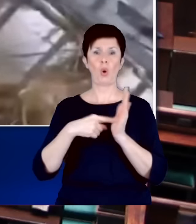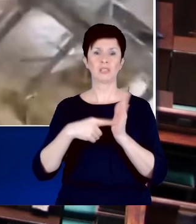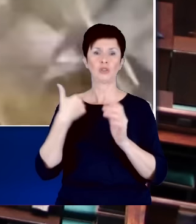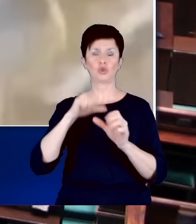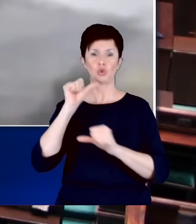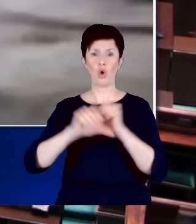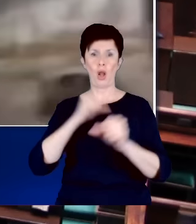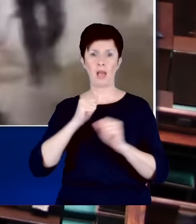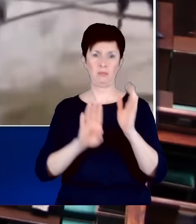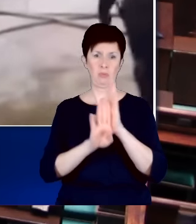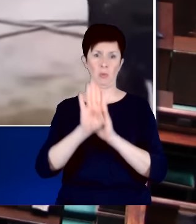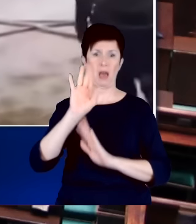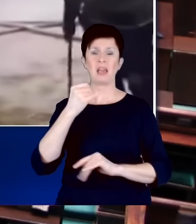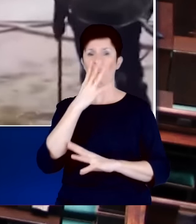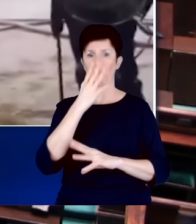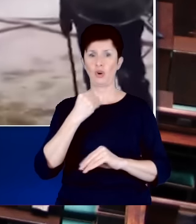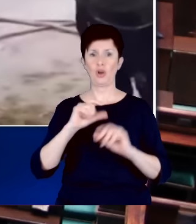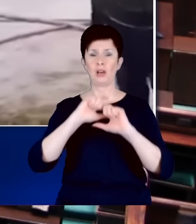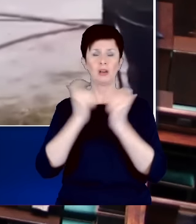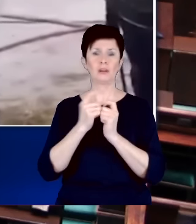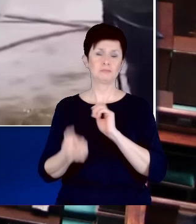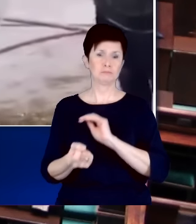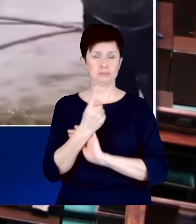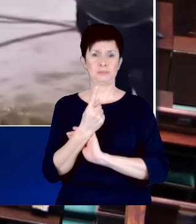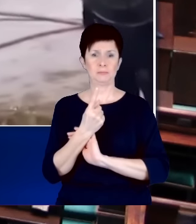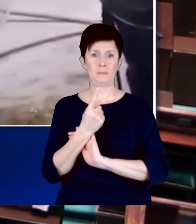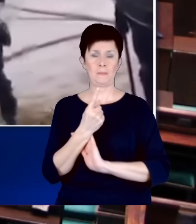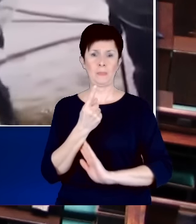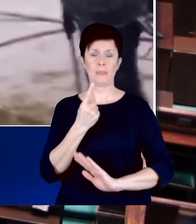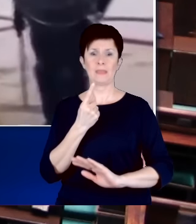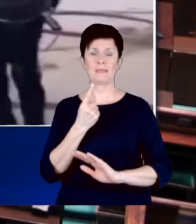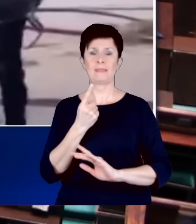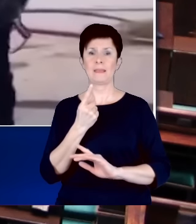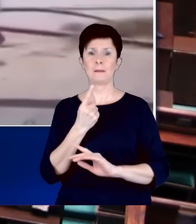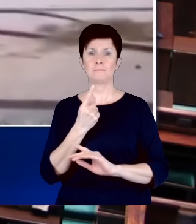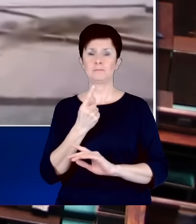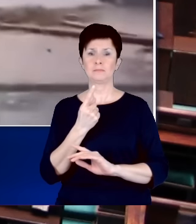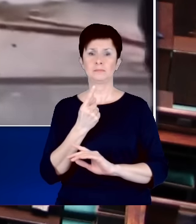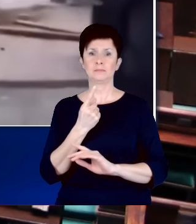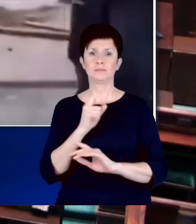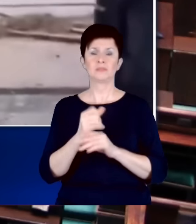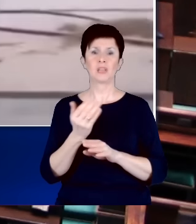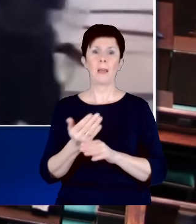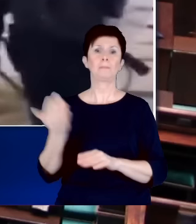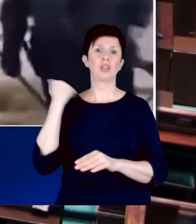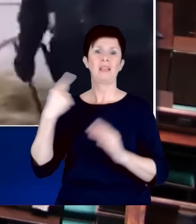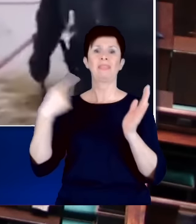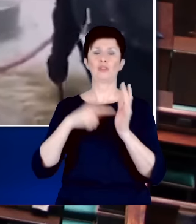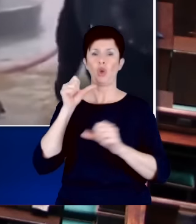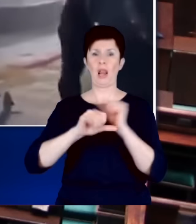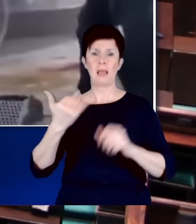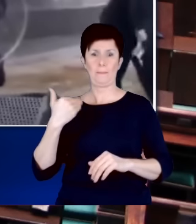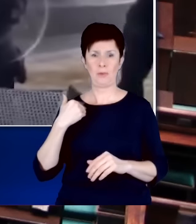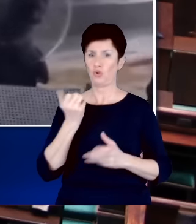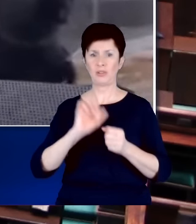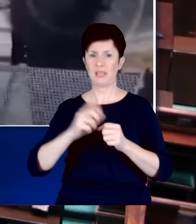to wygląda jako anomalia do porównaniu do tego, jak to wyglądało przez ostatnie tysiące lat. To nie jest naturalna rzecz. To